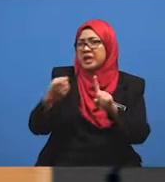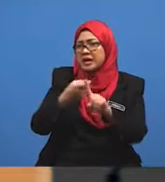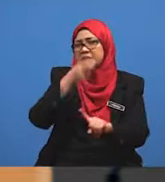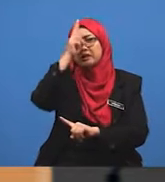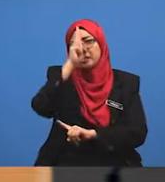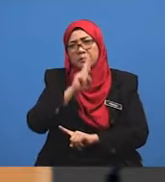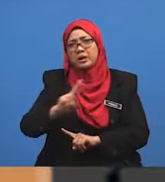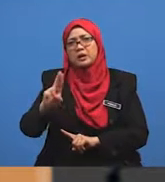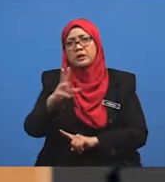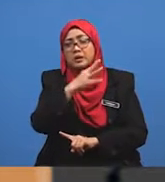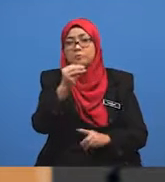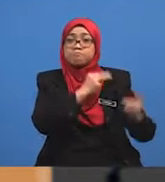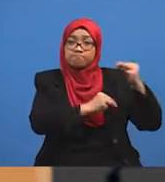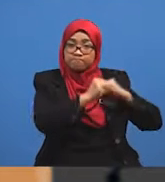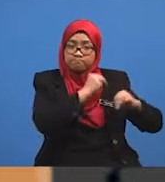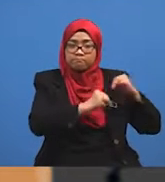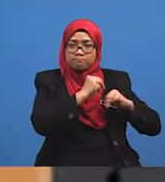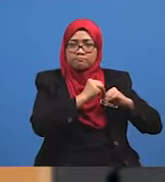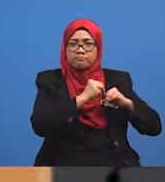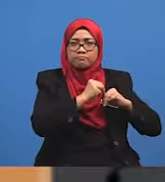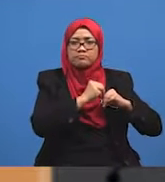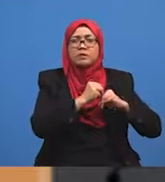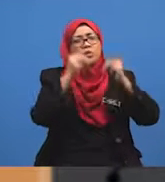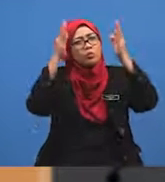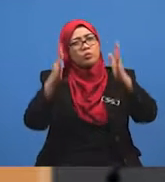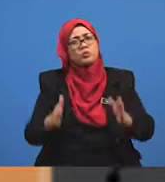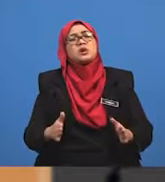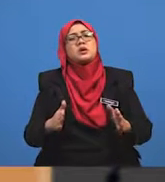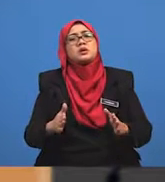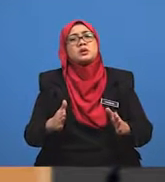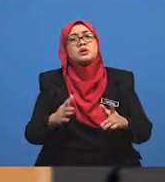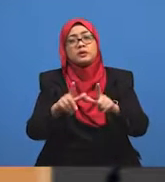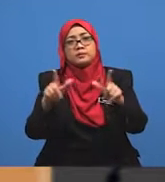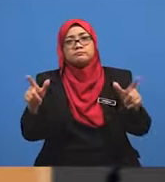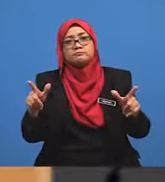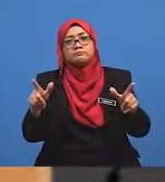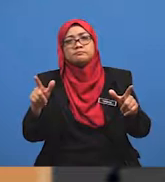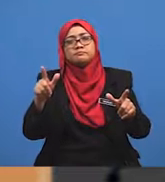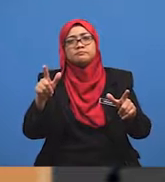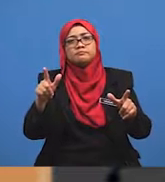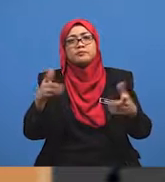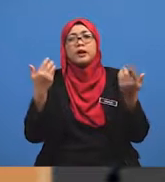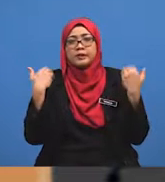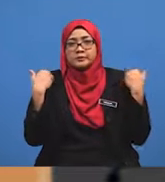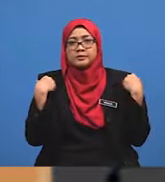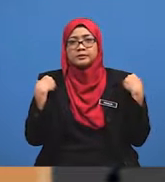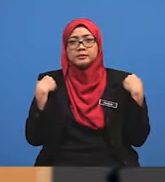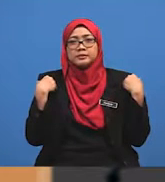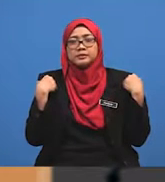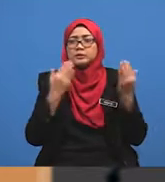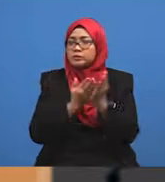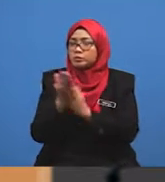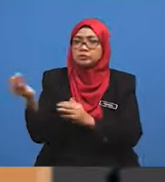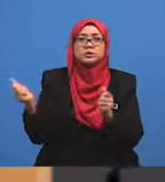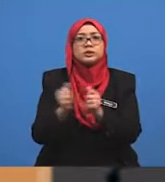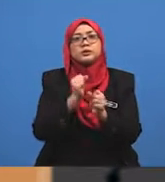agama dan nilai moral, penjawatnya masih dituntut untuk melakukan tugas dengan amanah, telus, cekap dan